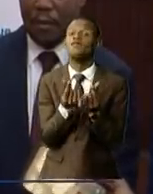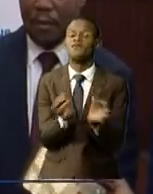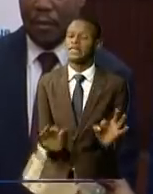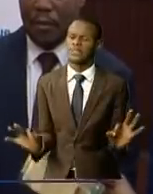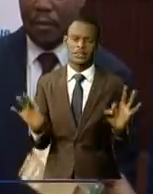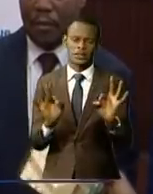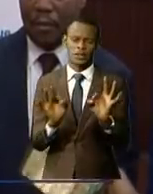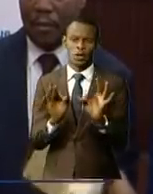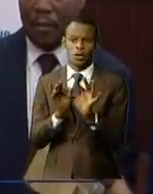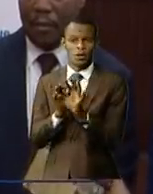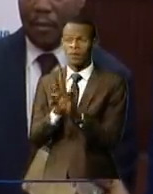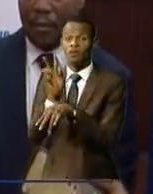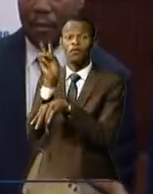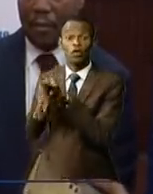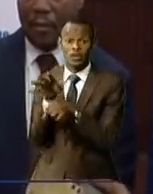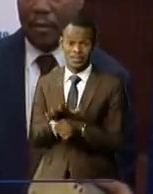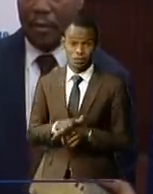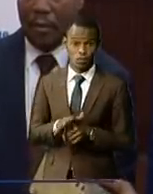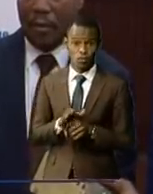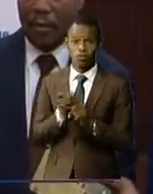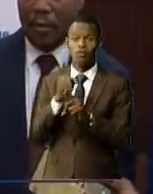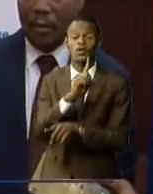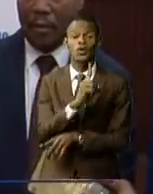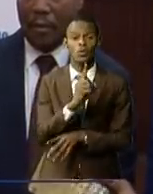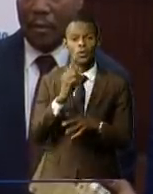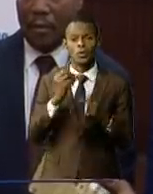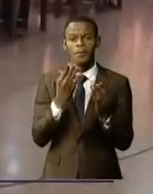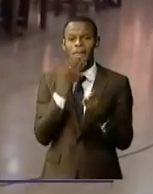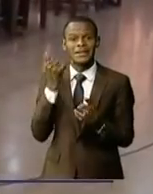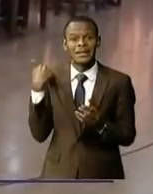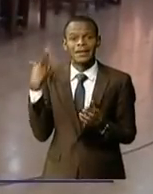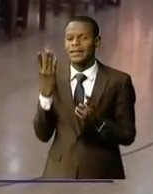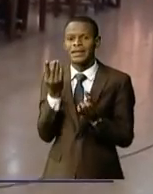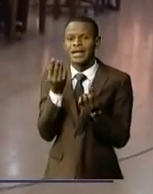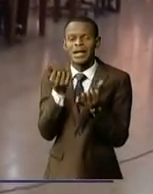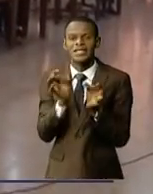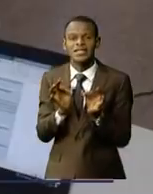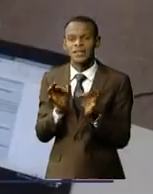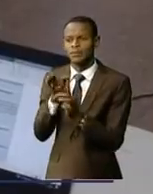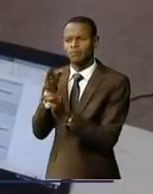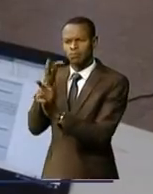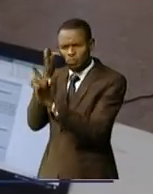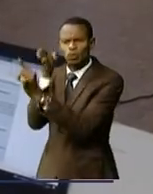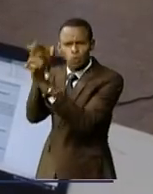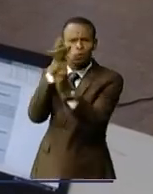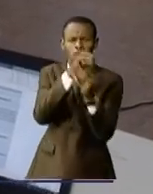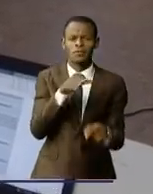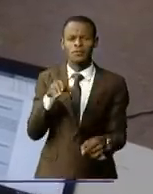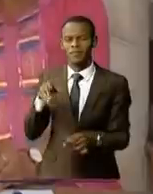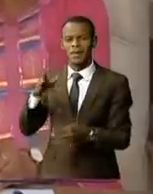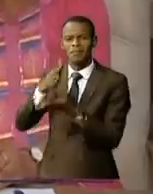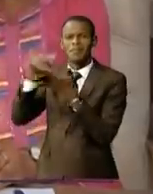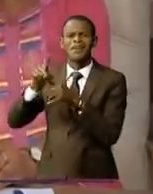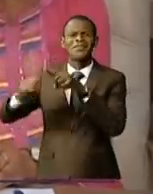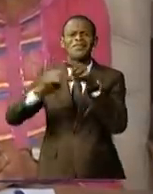par le fait que l'État n'arrive pas à atteindre beaucoup de parties de pays. La meilleure façon d'atteindre l'objectif est certes celle